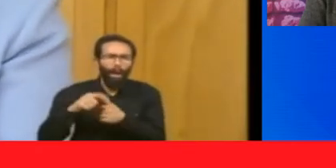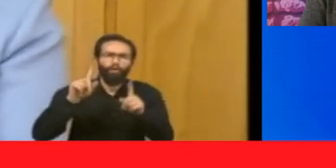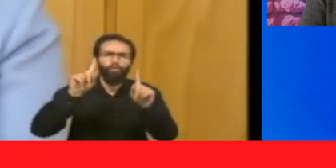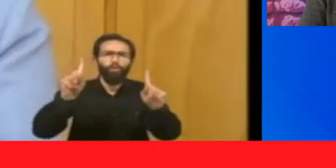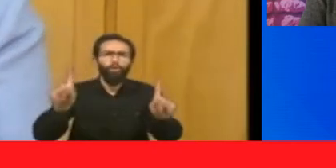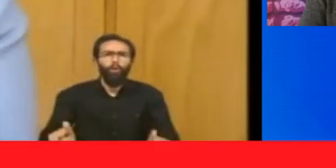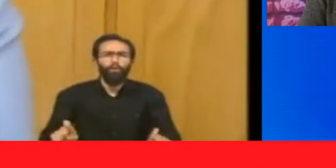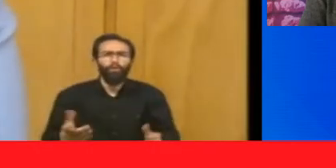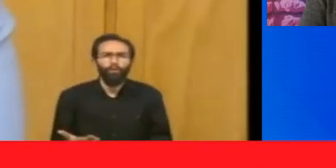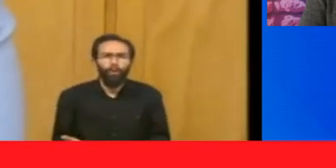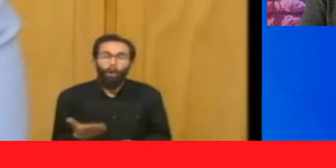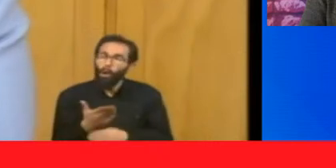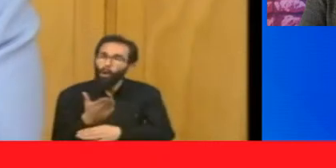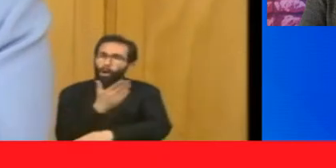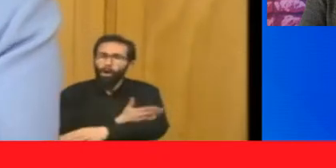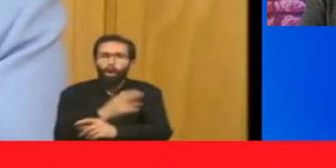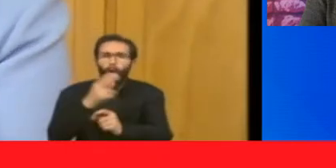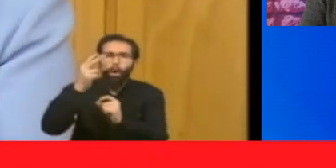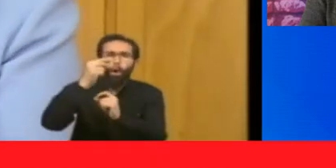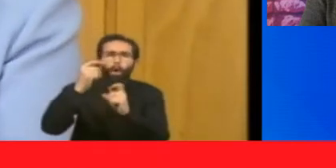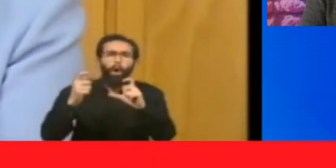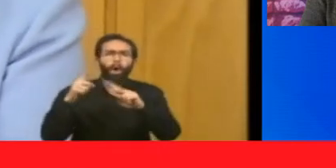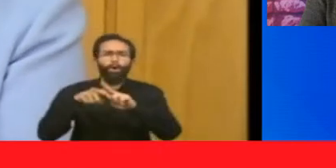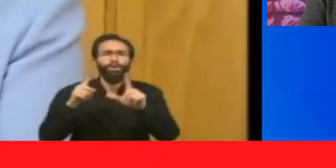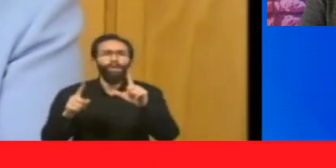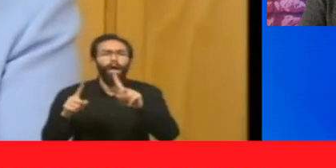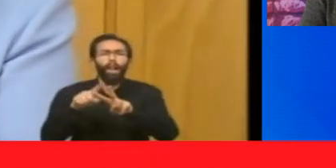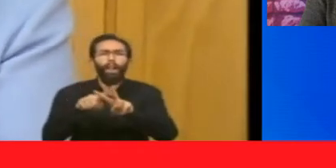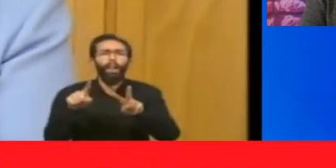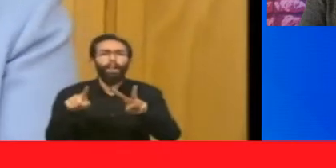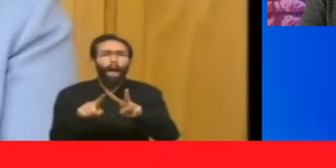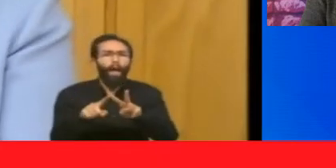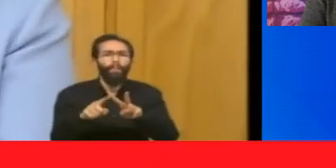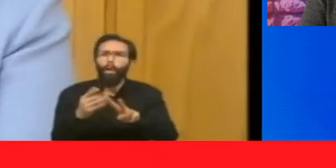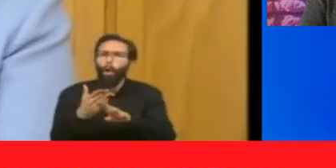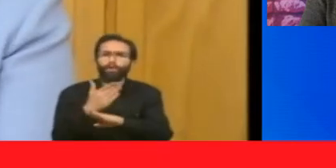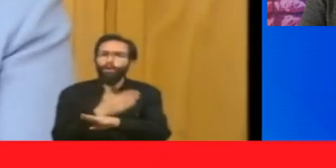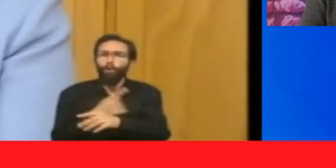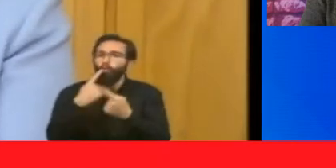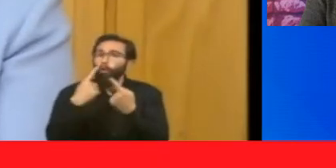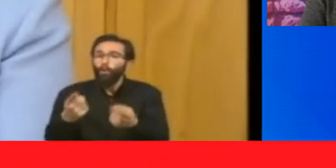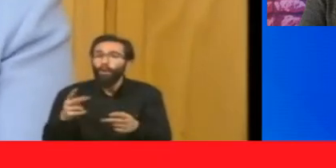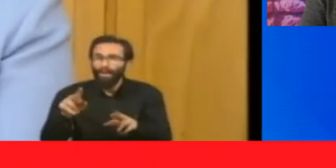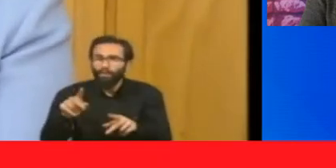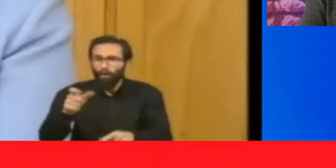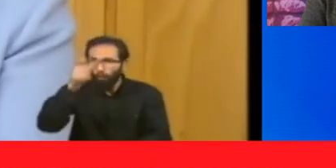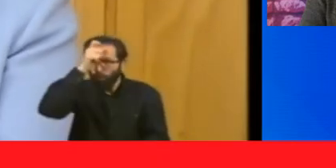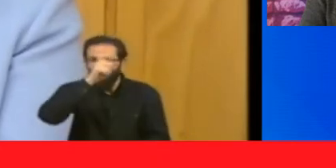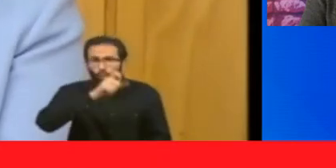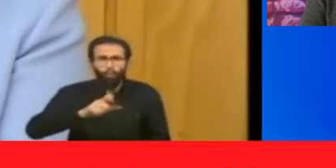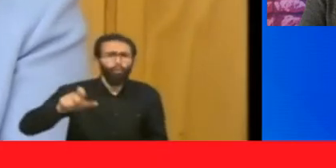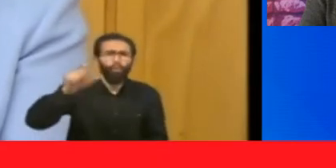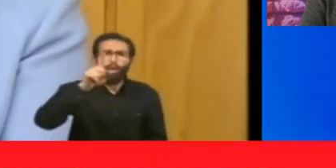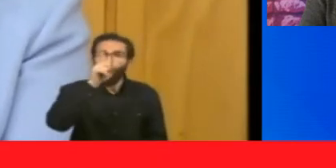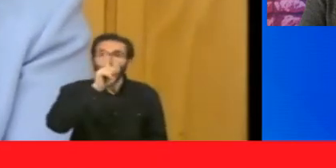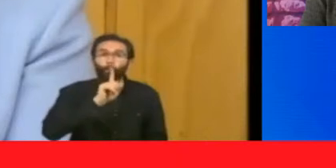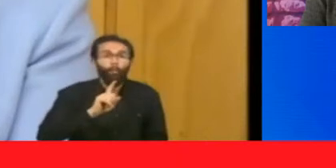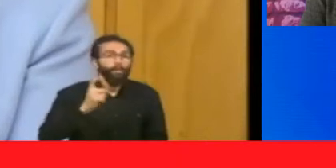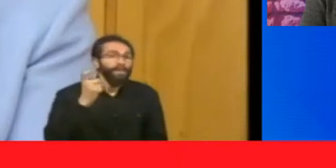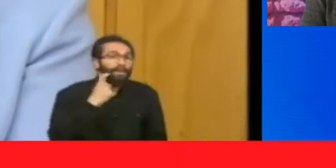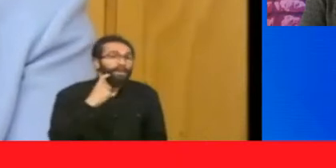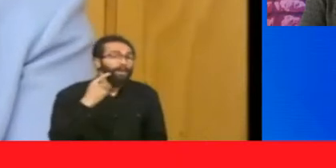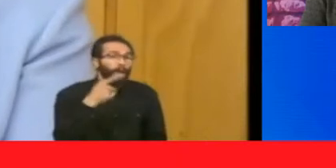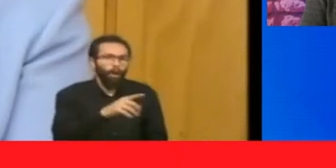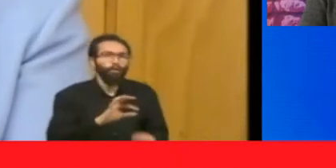Öcalan daha önce de ifade ettiği üzere Türkiye'nin 100 yıllık sorunlarının çözümü için bir